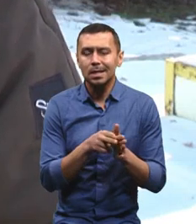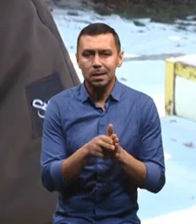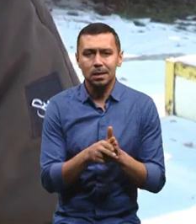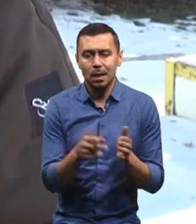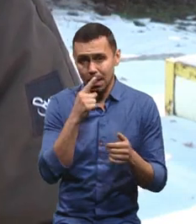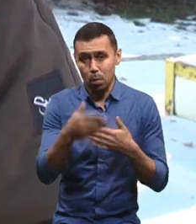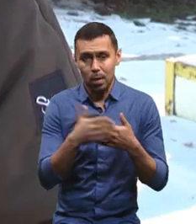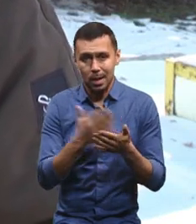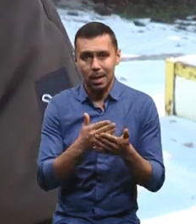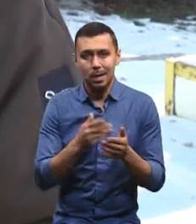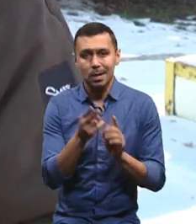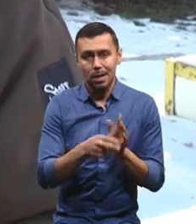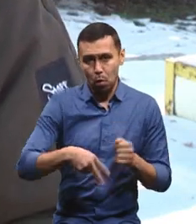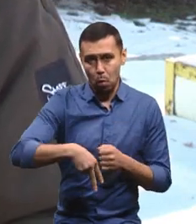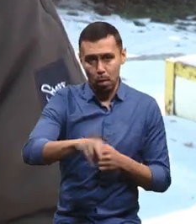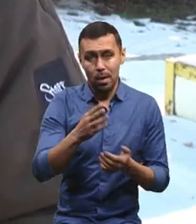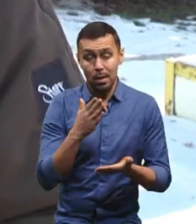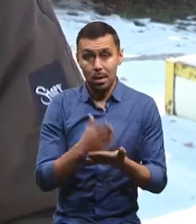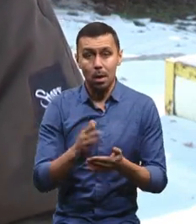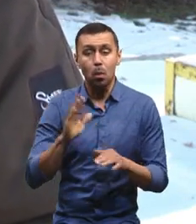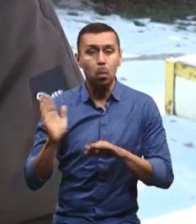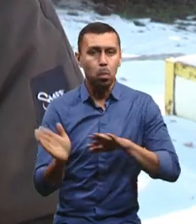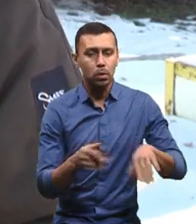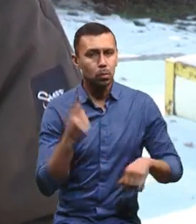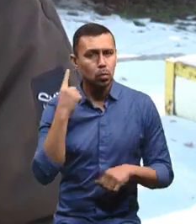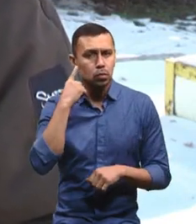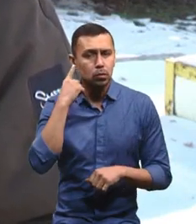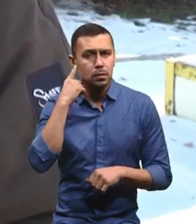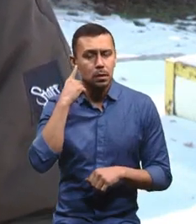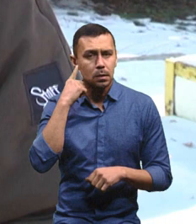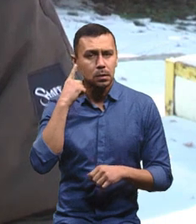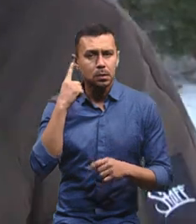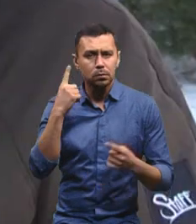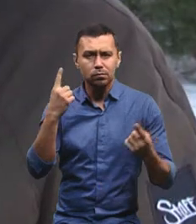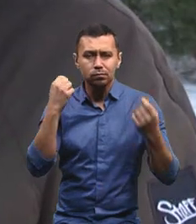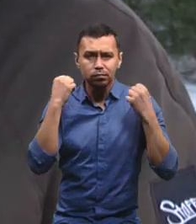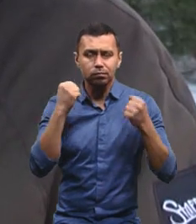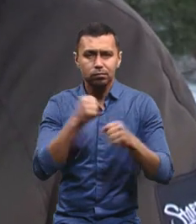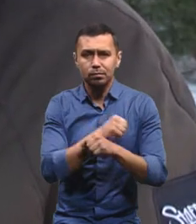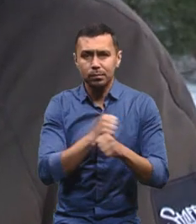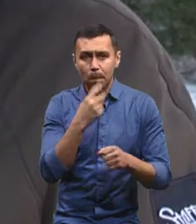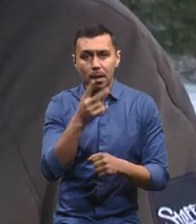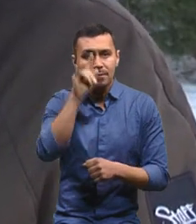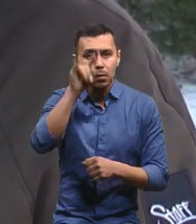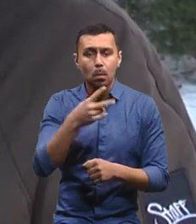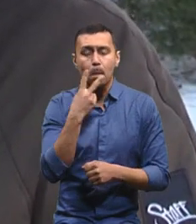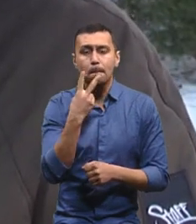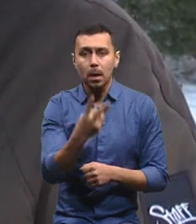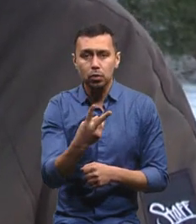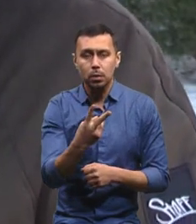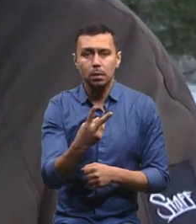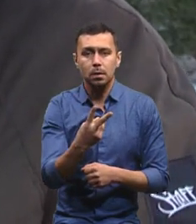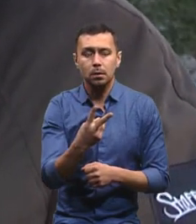неподалік Залізнична колія проходить потім почули почувся от гуркіт Бабах виглянуло вікно побачила